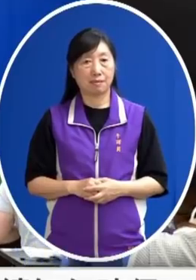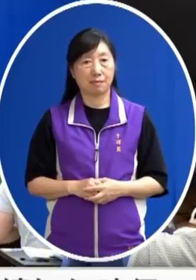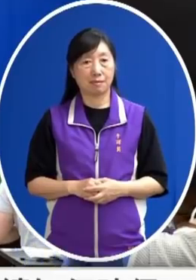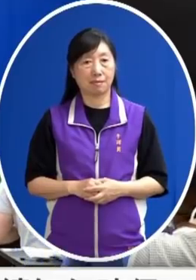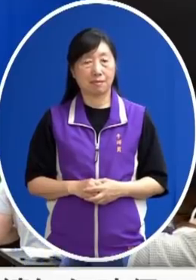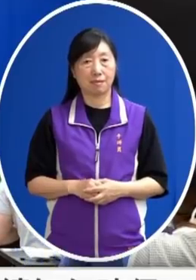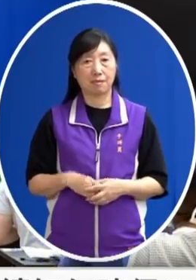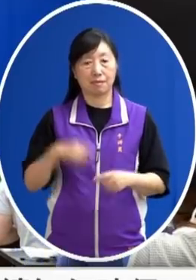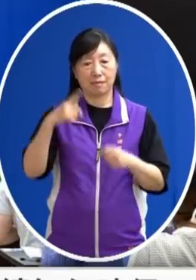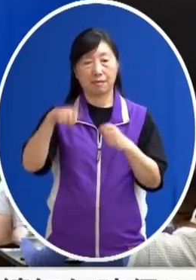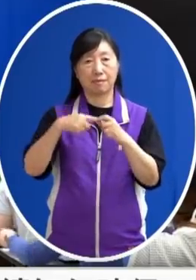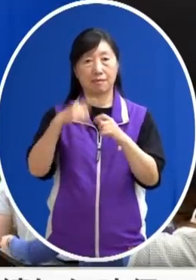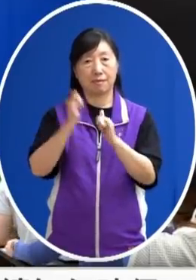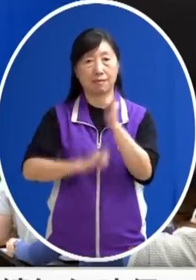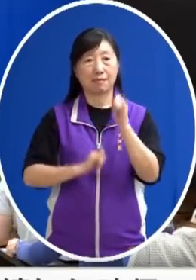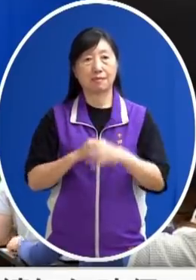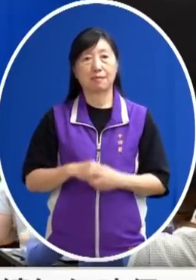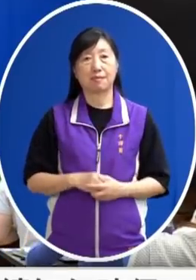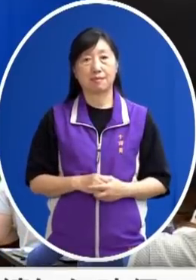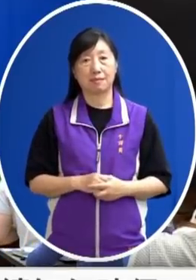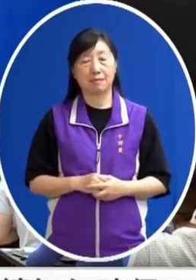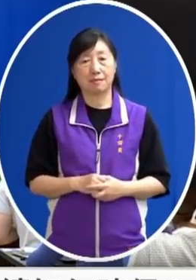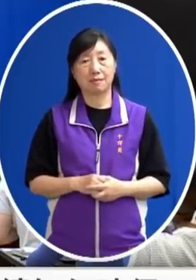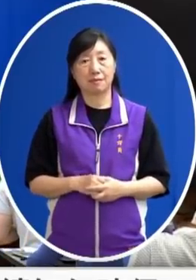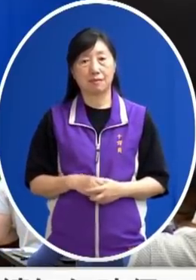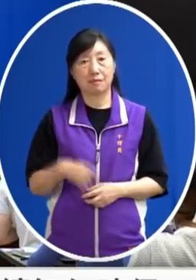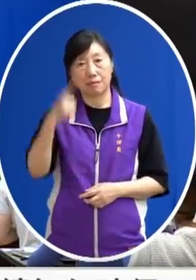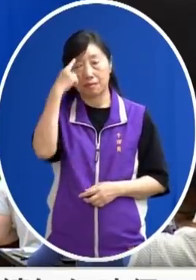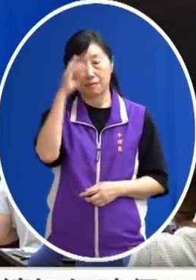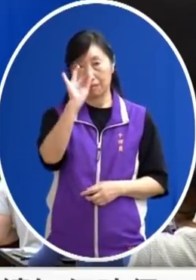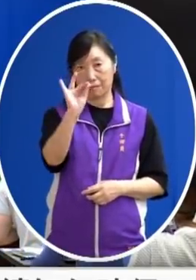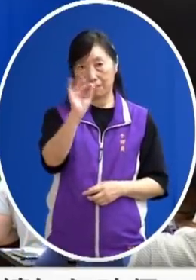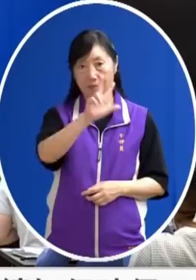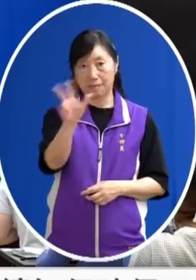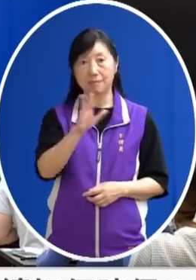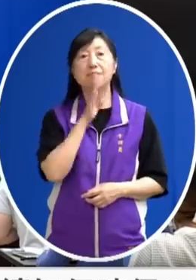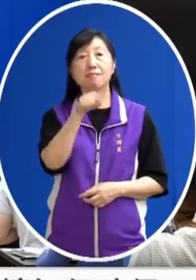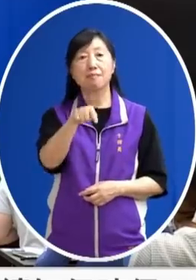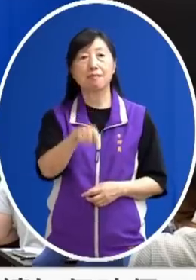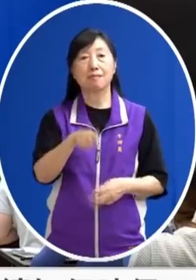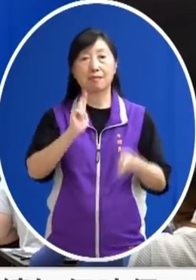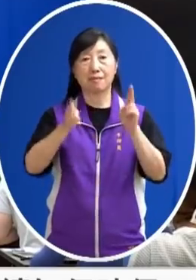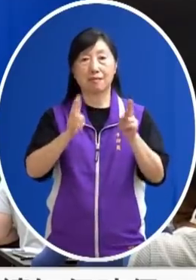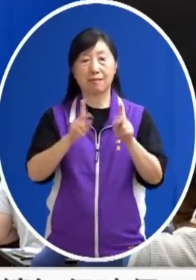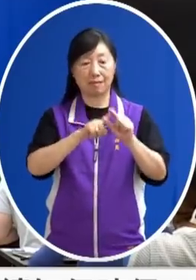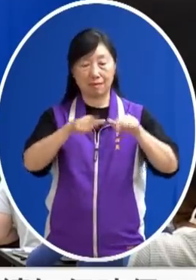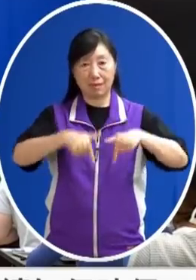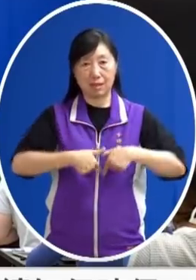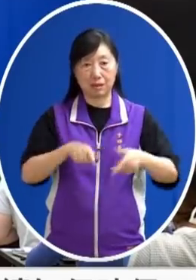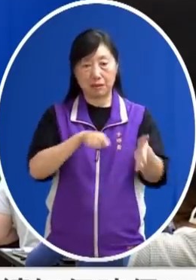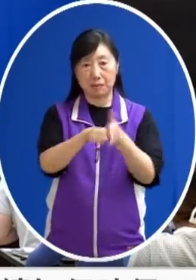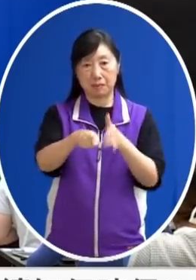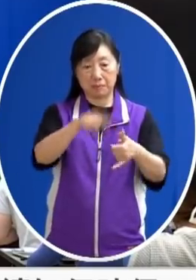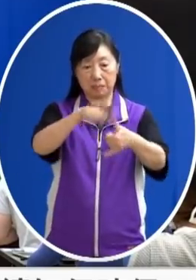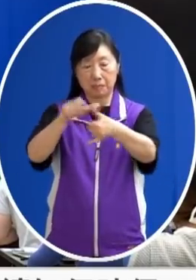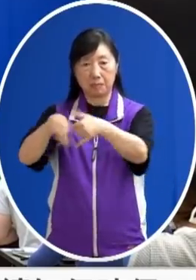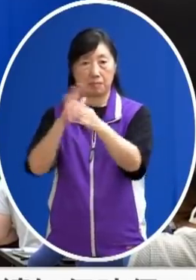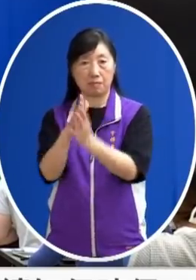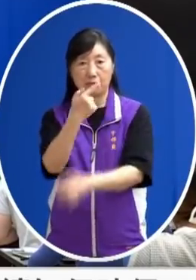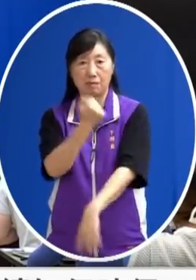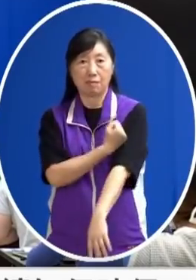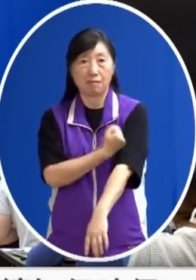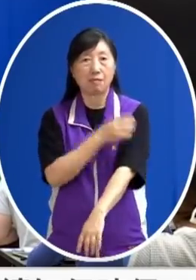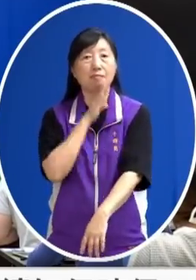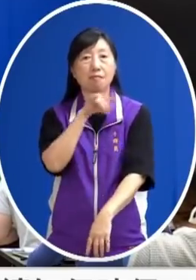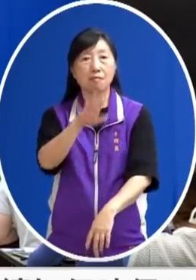不好意思，年代一电视这边想要请问，就是这100天来指挥中心的专家们都非常辛苦，那庄副的夫人有提到说